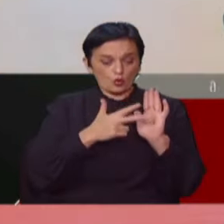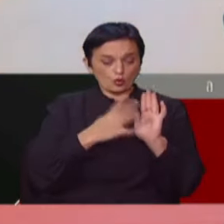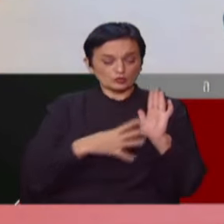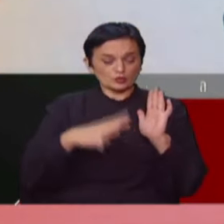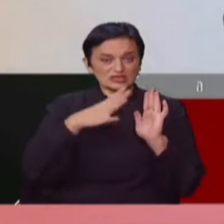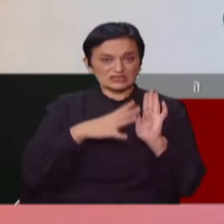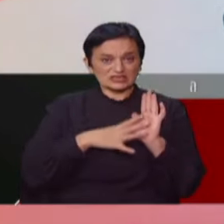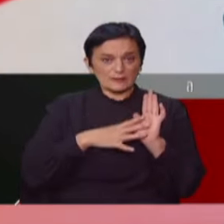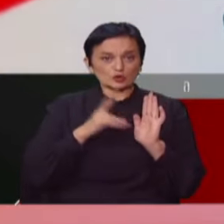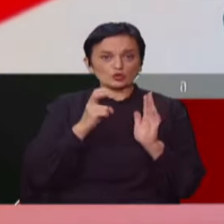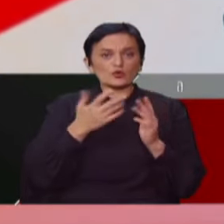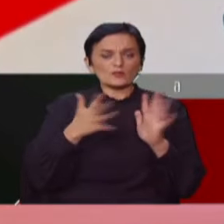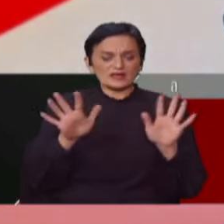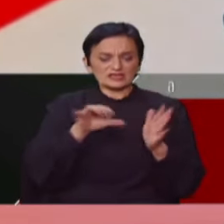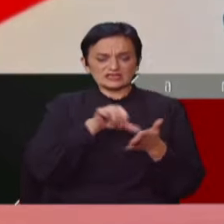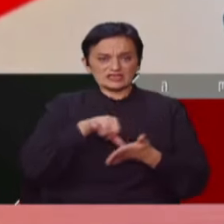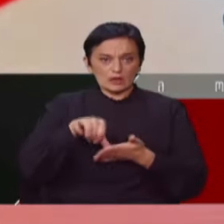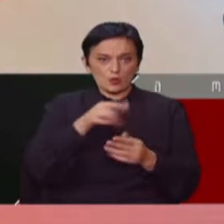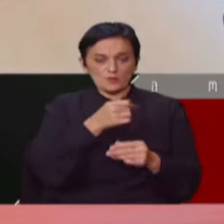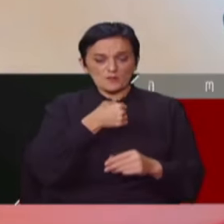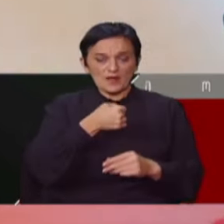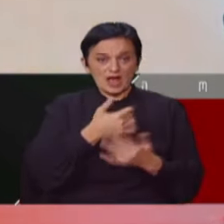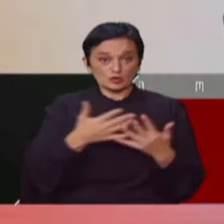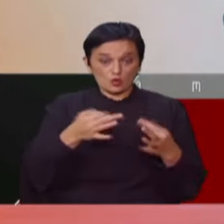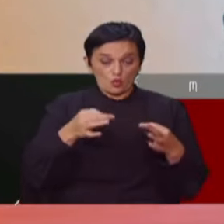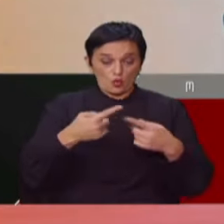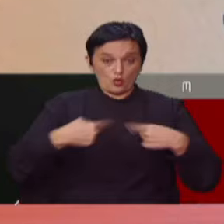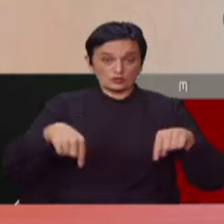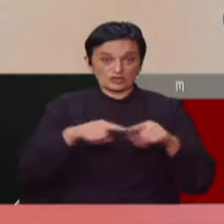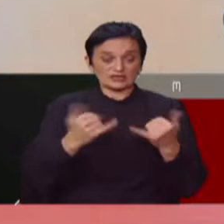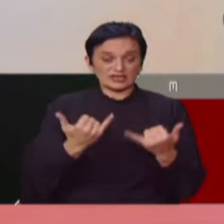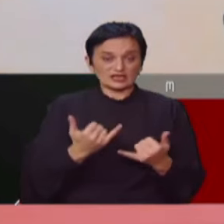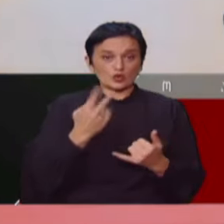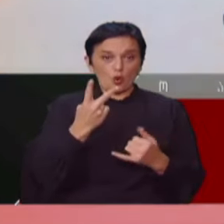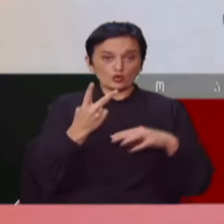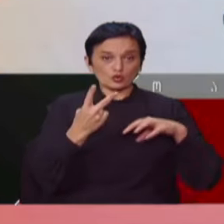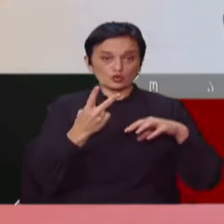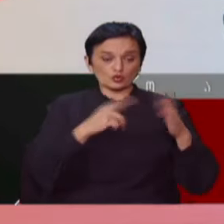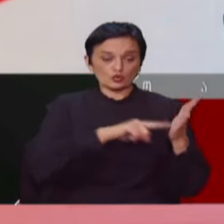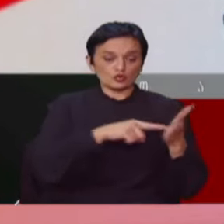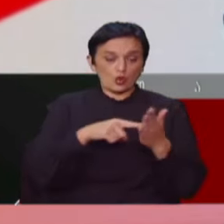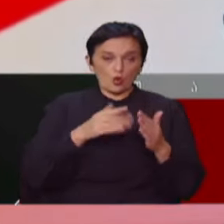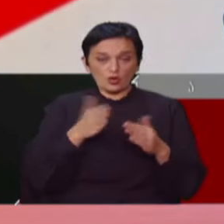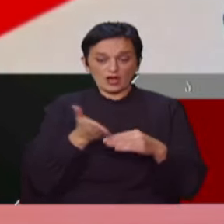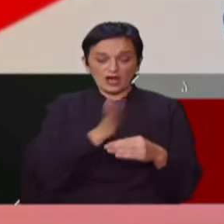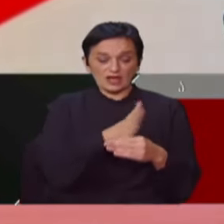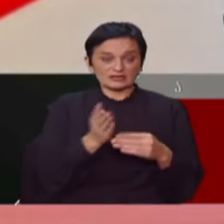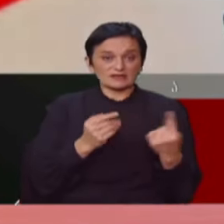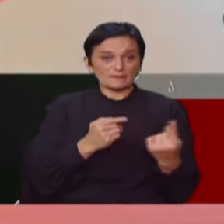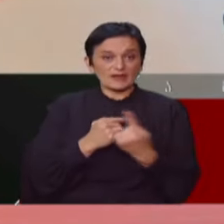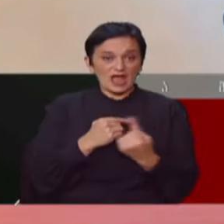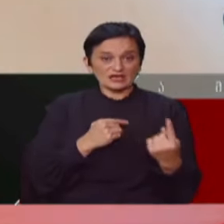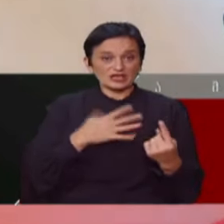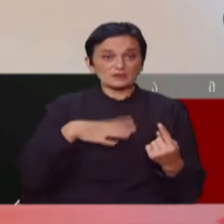ორგანიზაციის 2800 წარმომადგენელი. აღნიშნული ორგანიზაციების წარმომადგენლები დღეს ორ ლოკაციაზე არიან გადანაწილებული. ერთ-ერთი ასეთი ლოკაცია